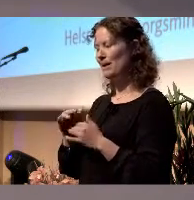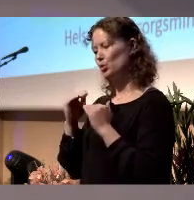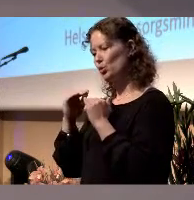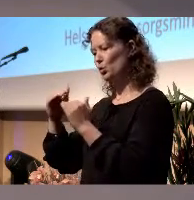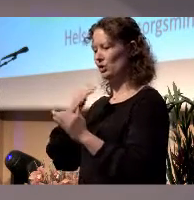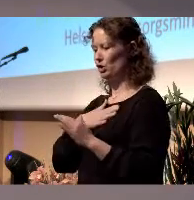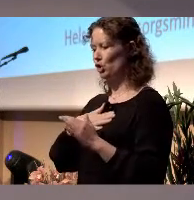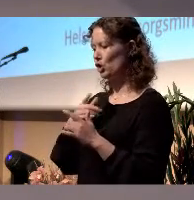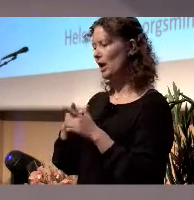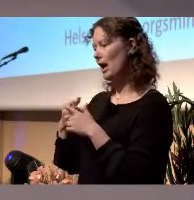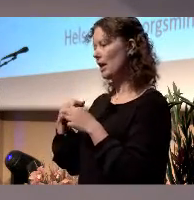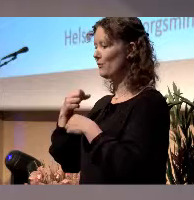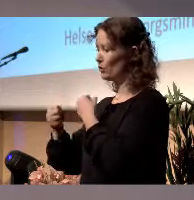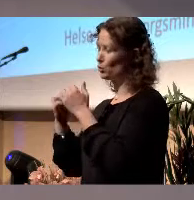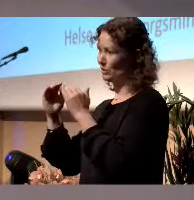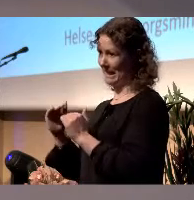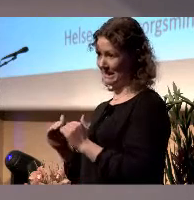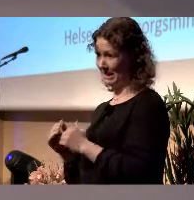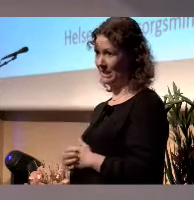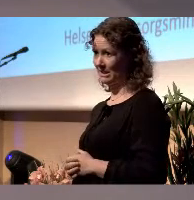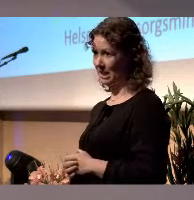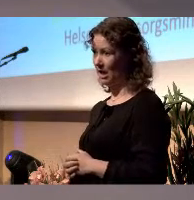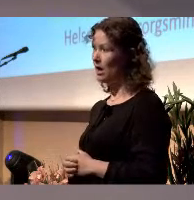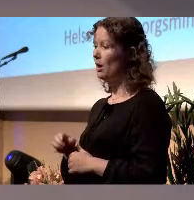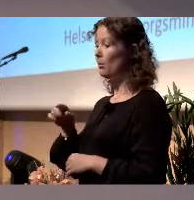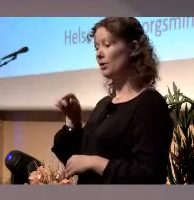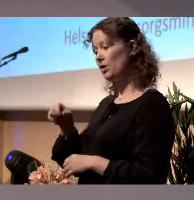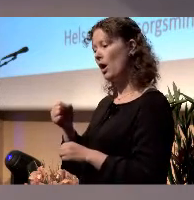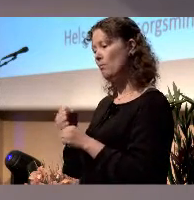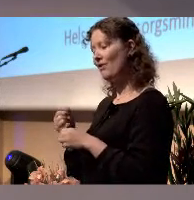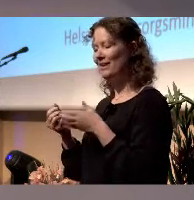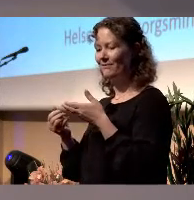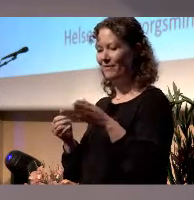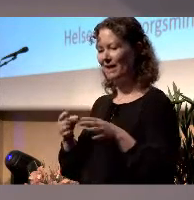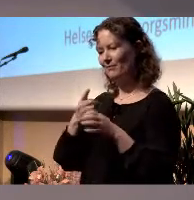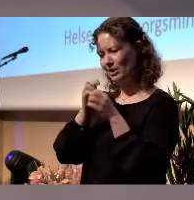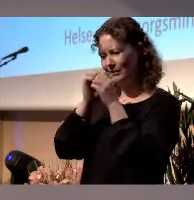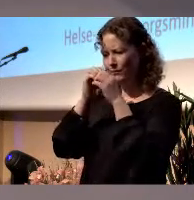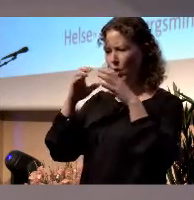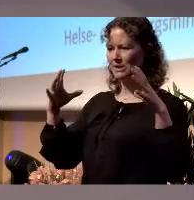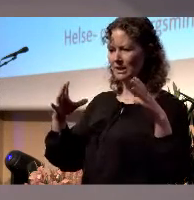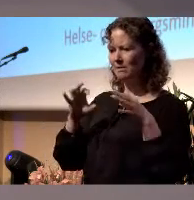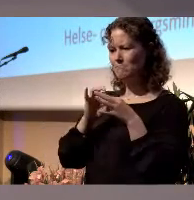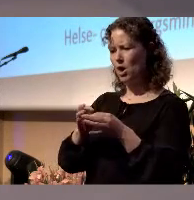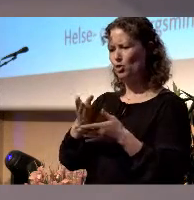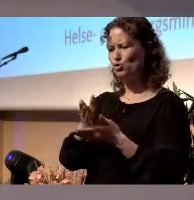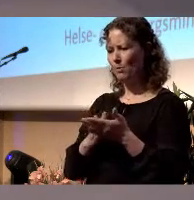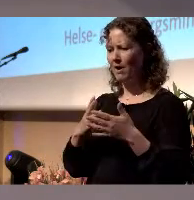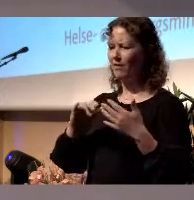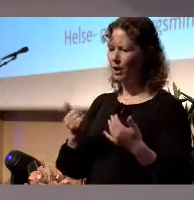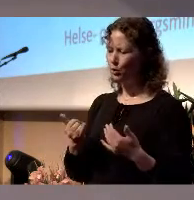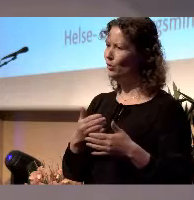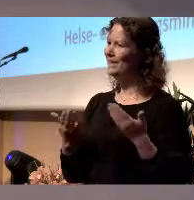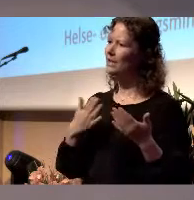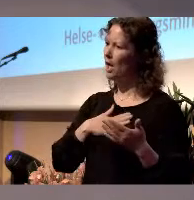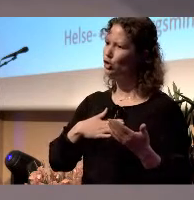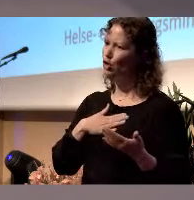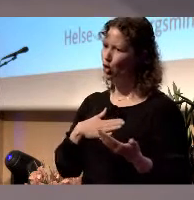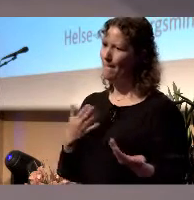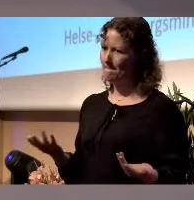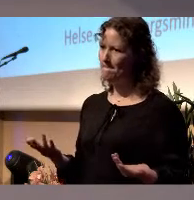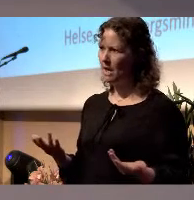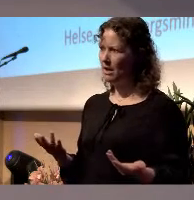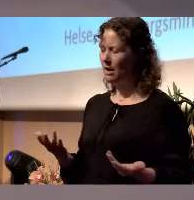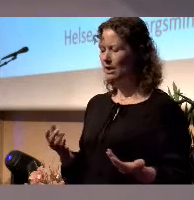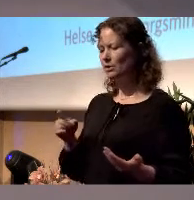eller funksjonsnedsettelser. Da må vi vekk fra forestillingen om at det normale er å ha fravær av sykdom.